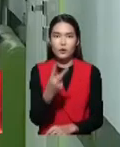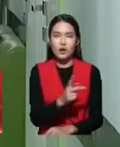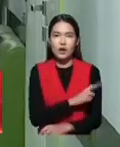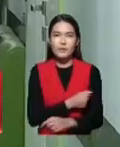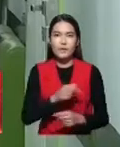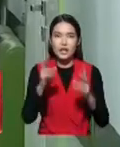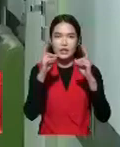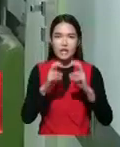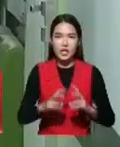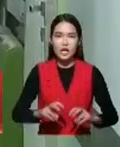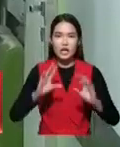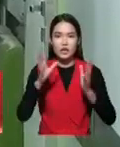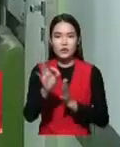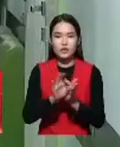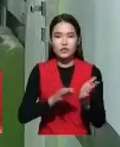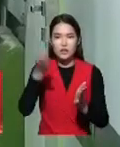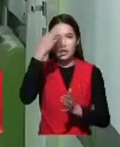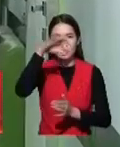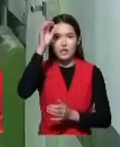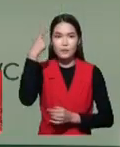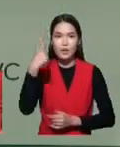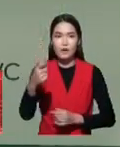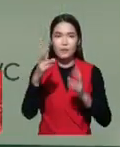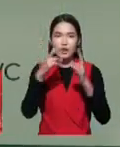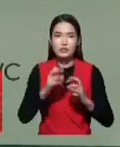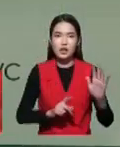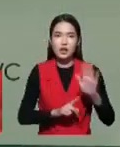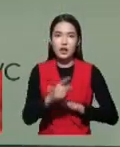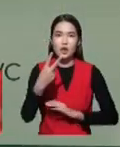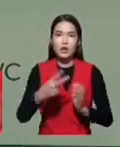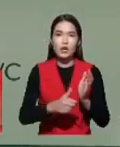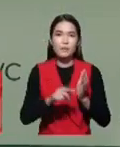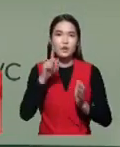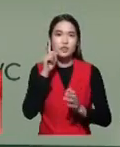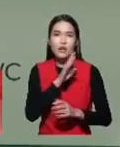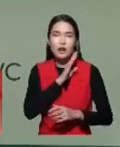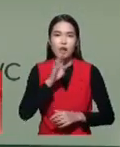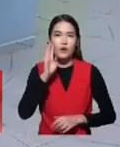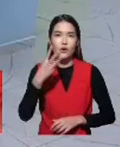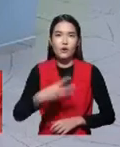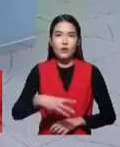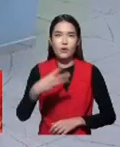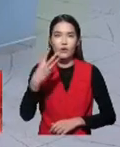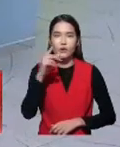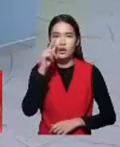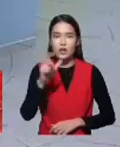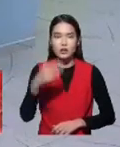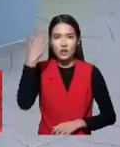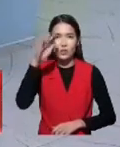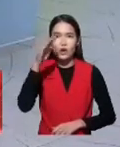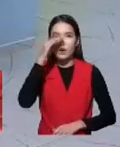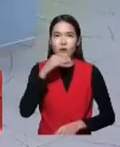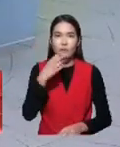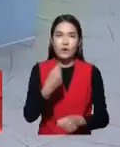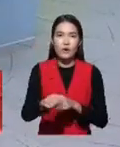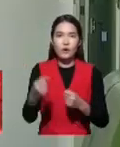Медицина қызметкері бұл жайында дереу полицияға хабарлаған. Тексеру барысында оның 26 жастағы анасы мен 33 жастағы өгей әкесі ұрып